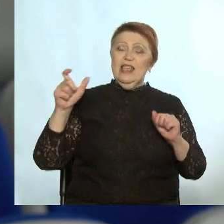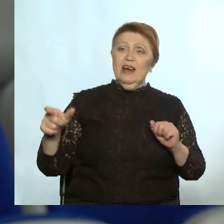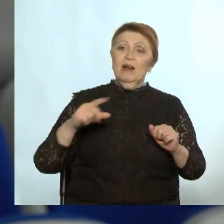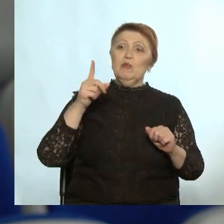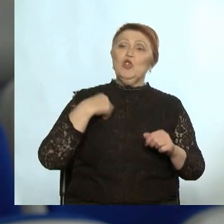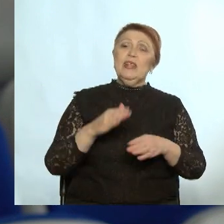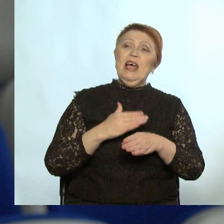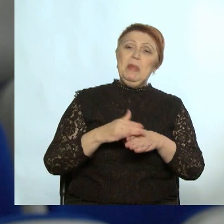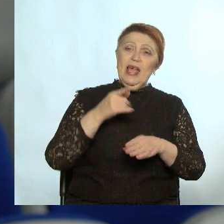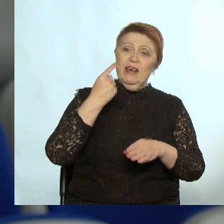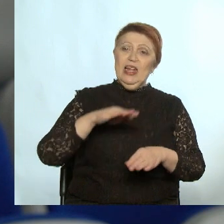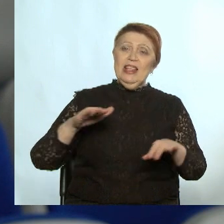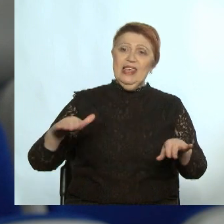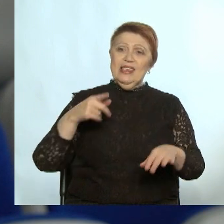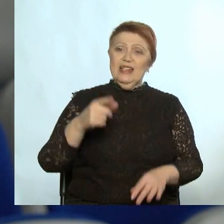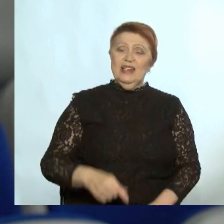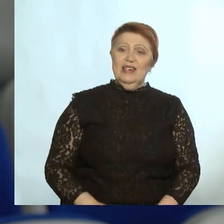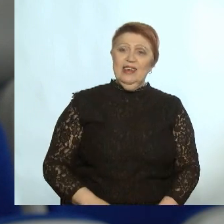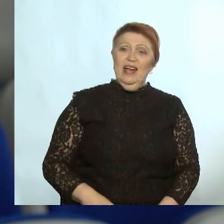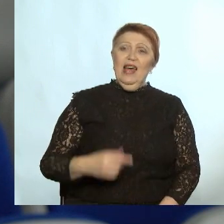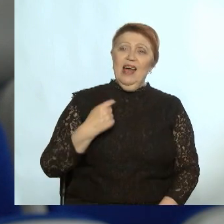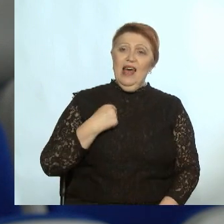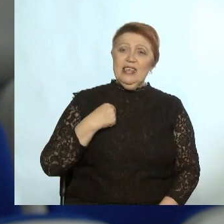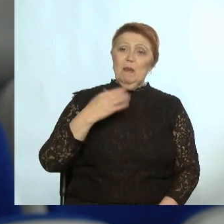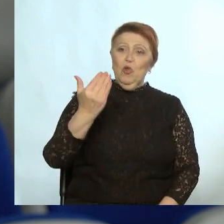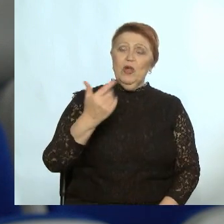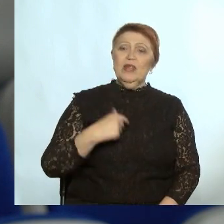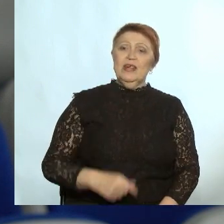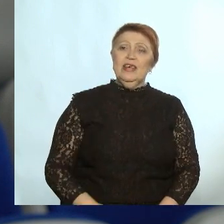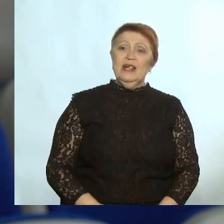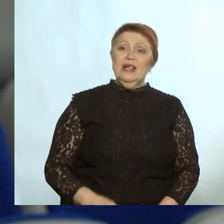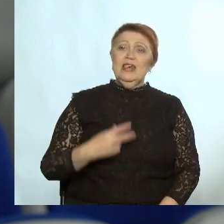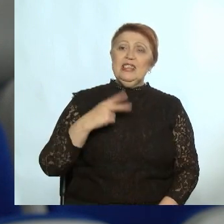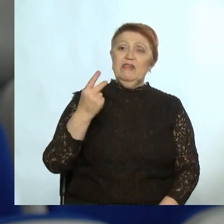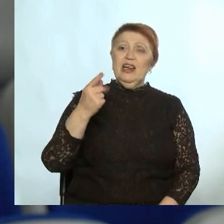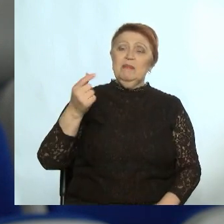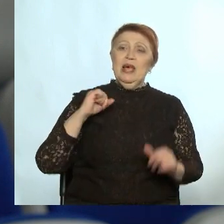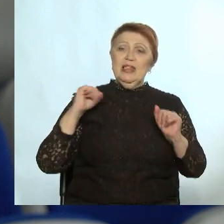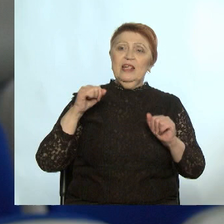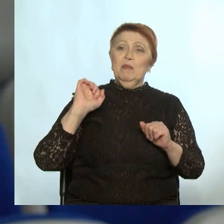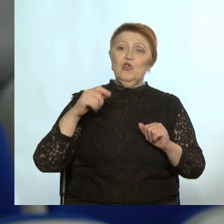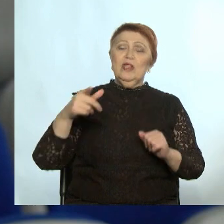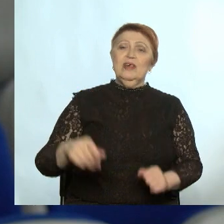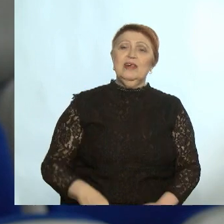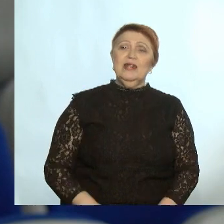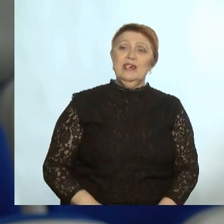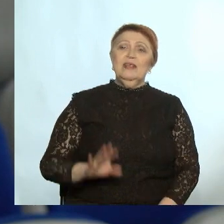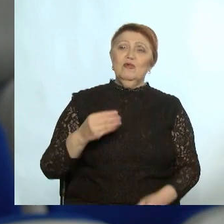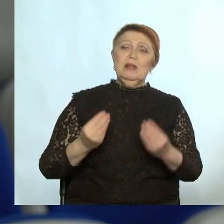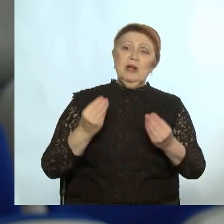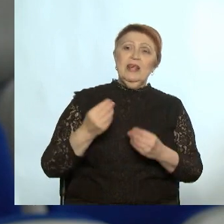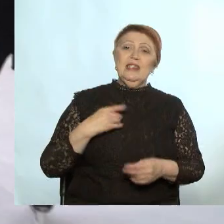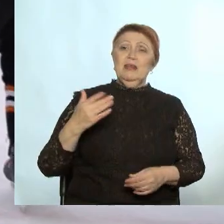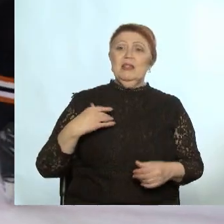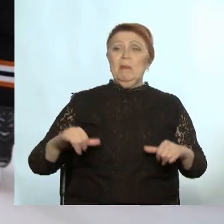жесткий где-то, ну, то есть с ним не забалуешь. А со вторым тренером можно где-то поиграться,